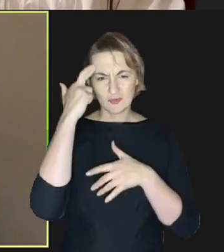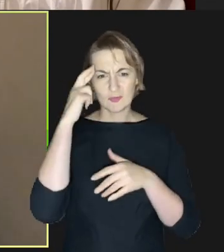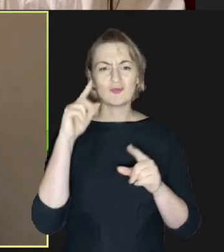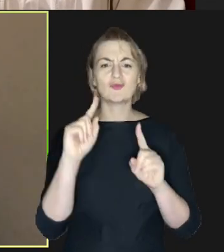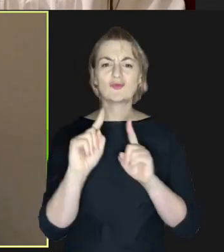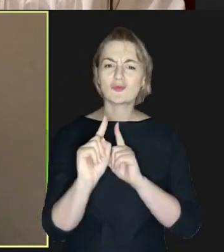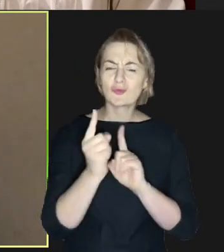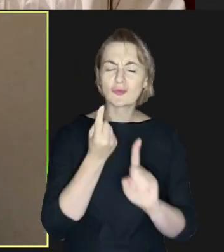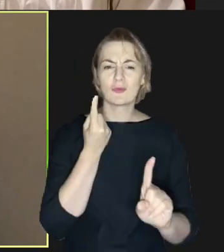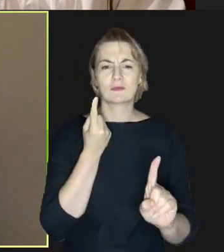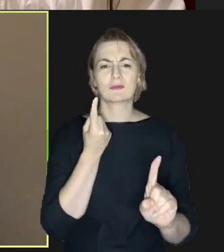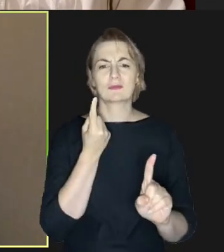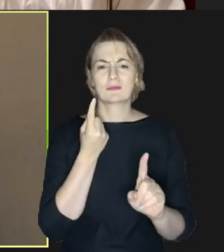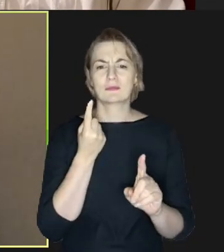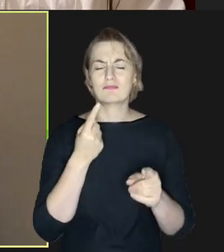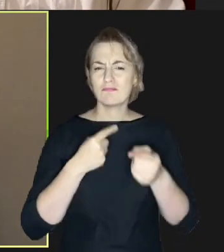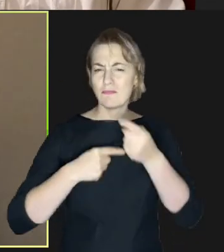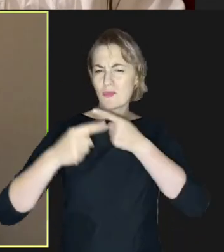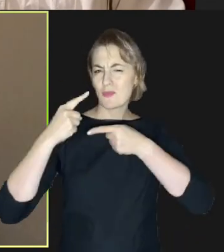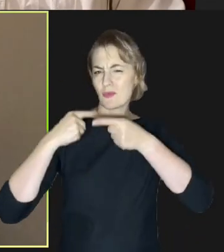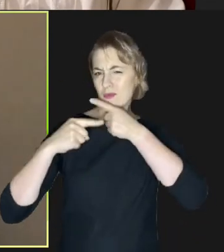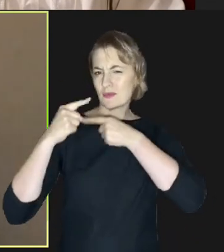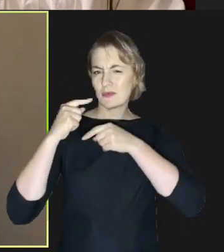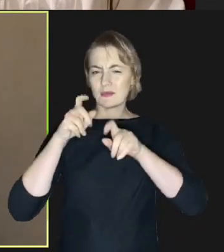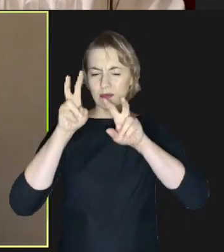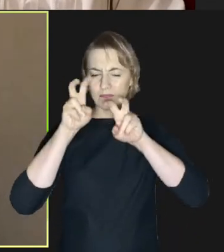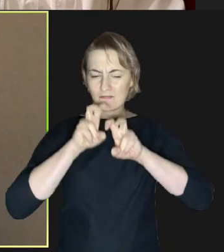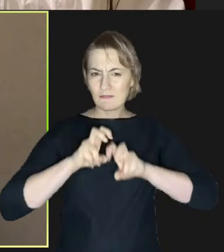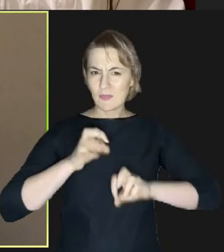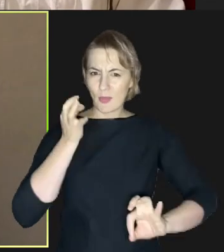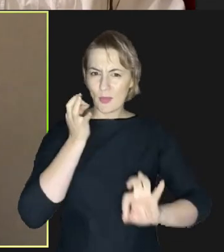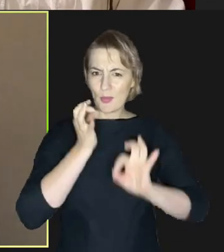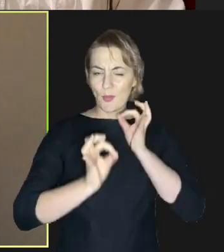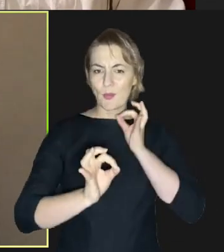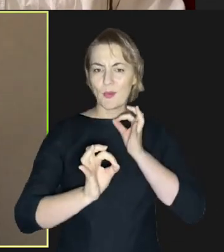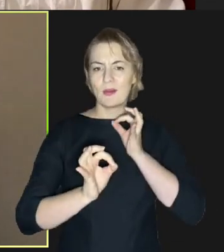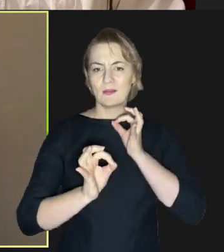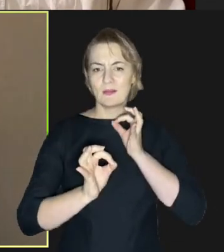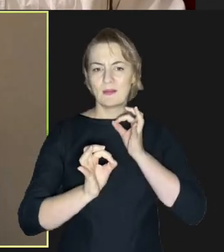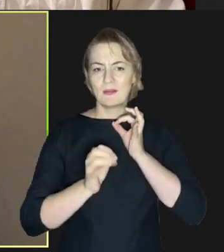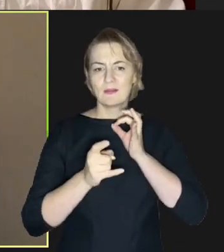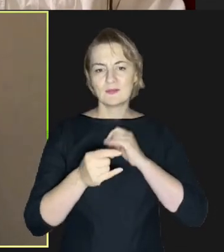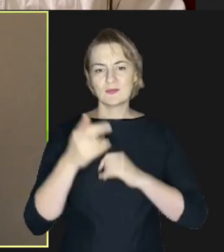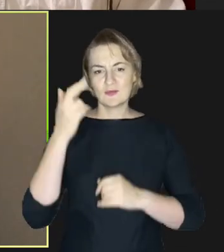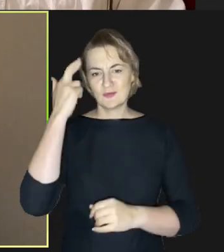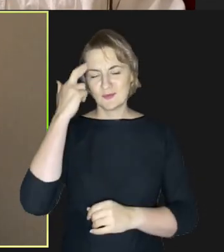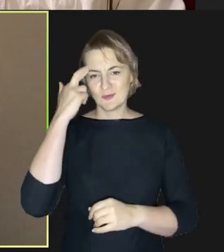historię, prawda, zbadasz to dogłębnie, to dotkniesz absolutu.